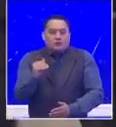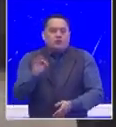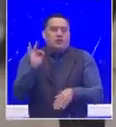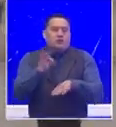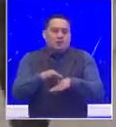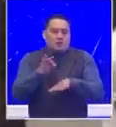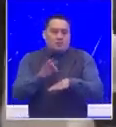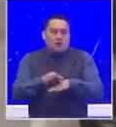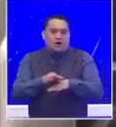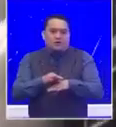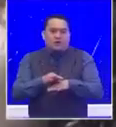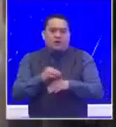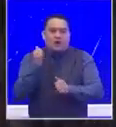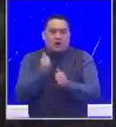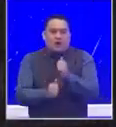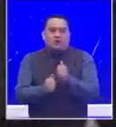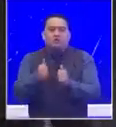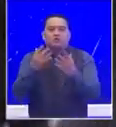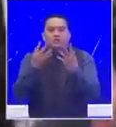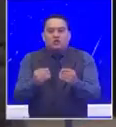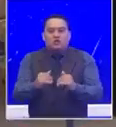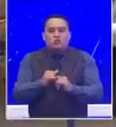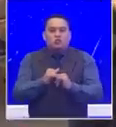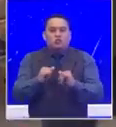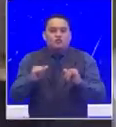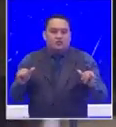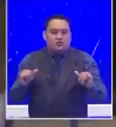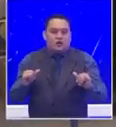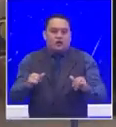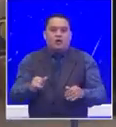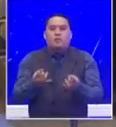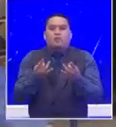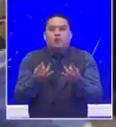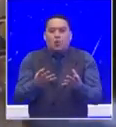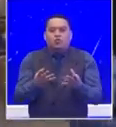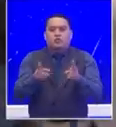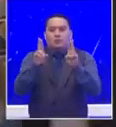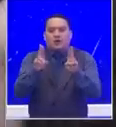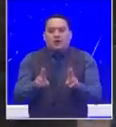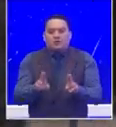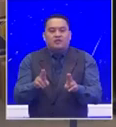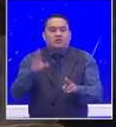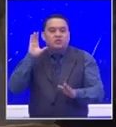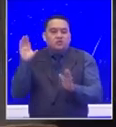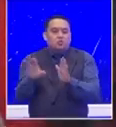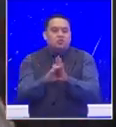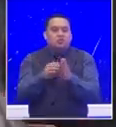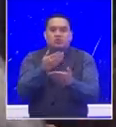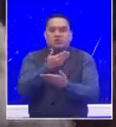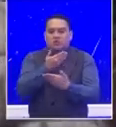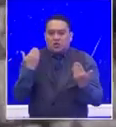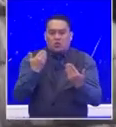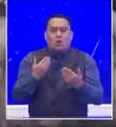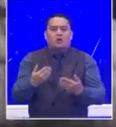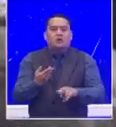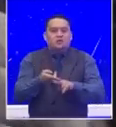заболевших в нашей стране неумолимо ползет вверх. Одна из причин – подобное пренебрежение нормами санитарной безопасности. Вне зависимости от